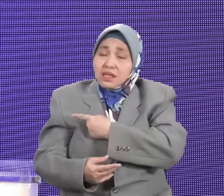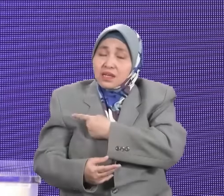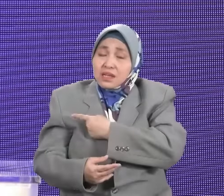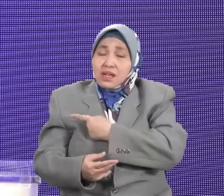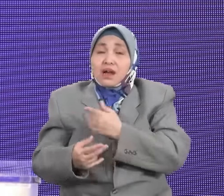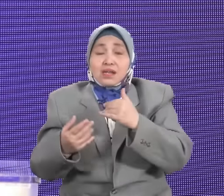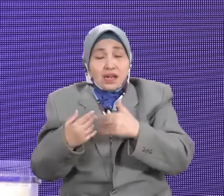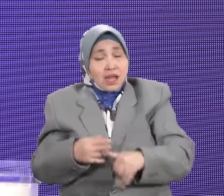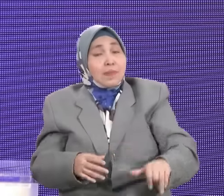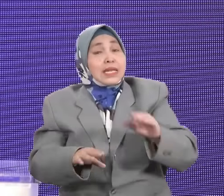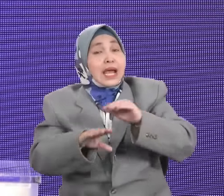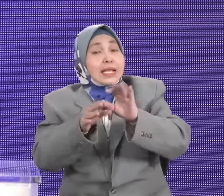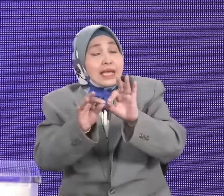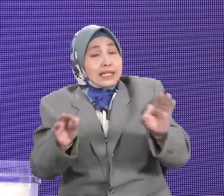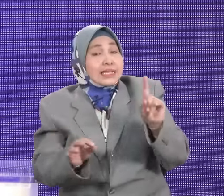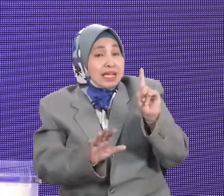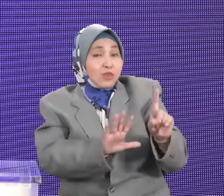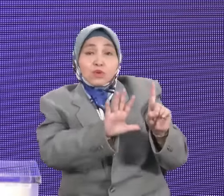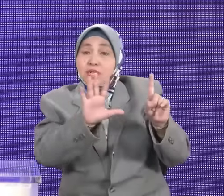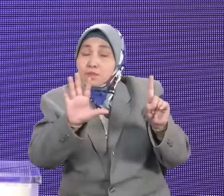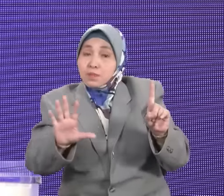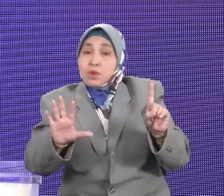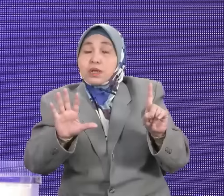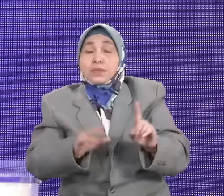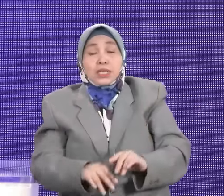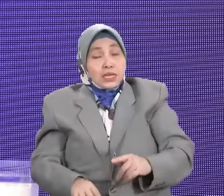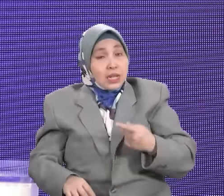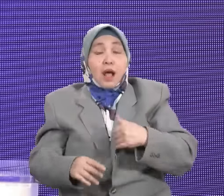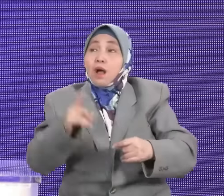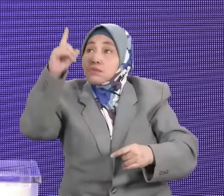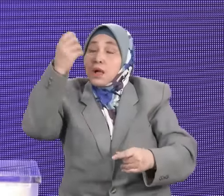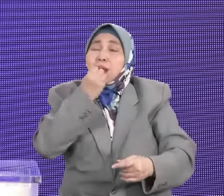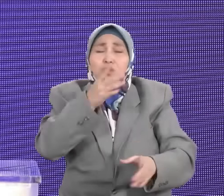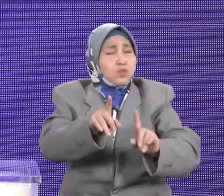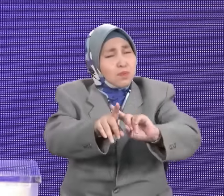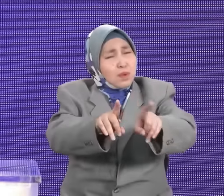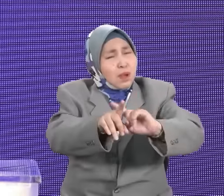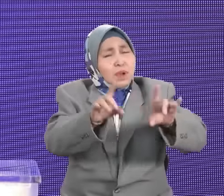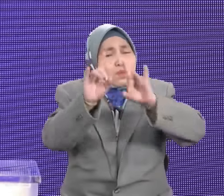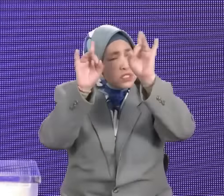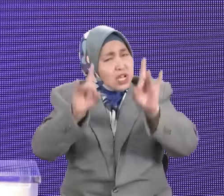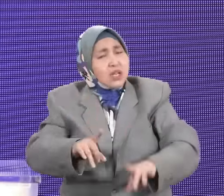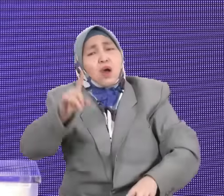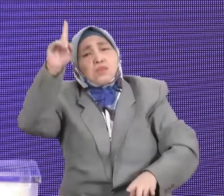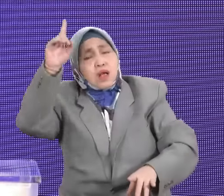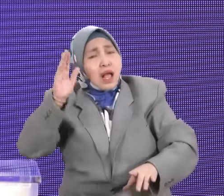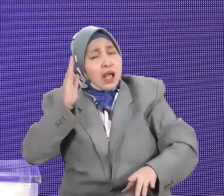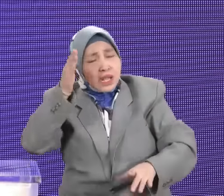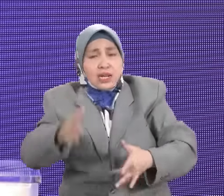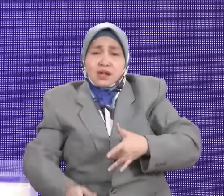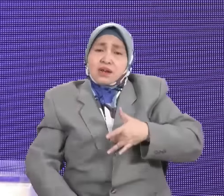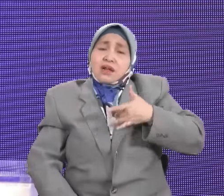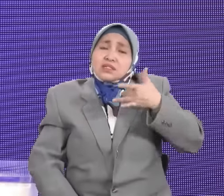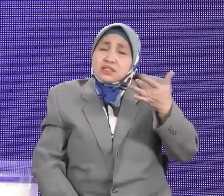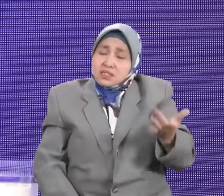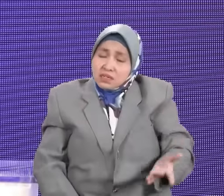walau pada ayat yang ke-155 yang Allah memberitahu berbagai ujian yang Allah akan rasakan